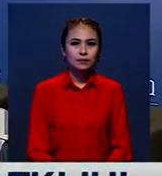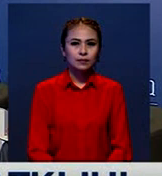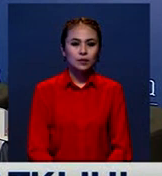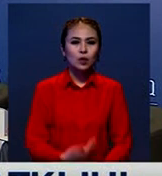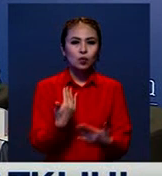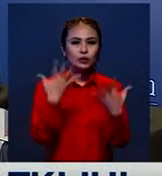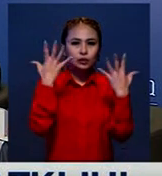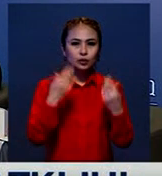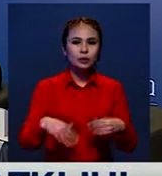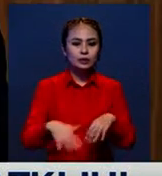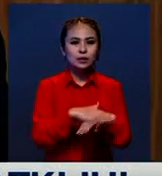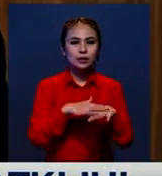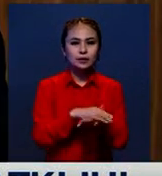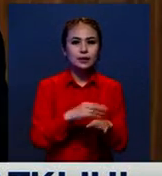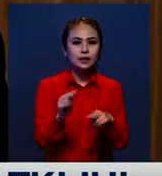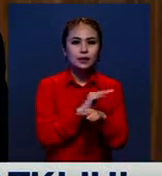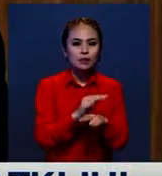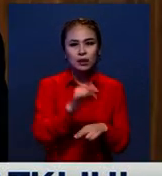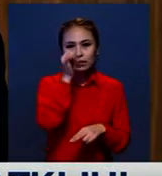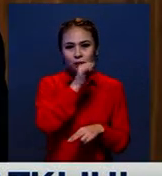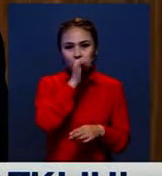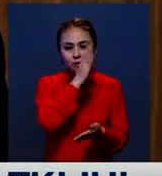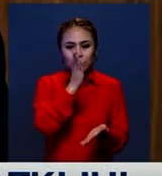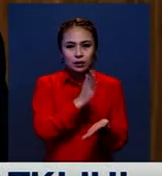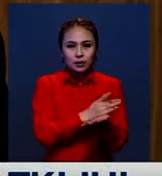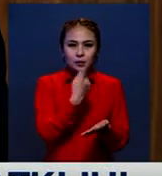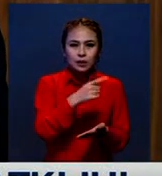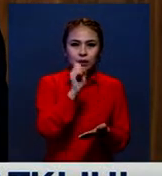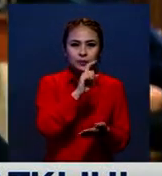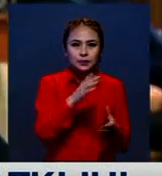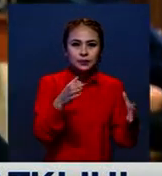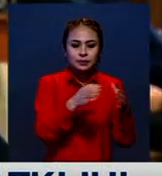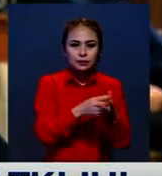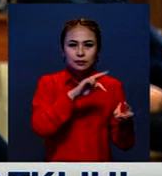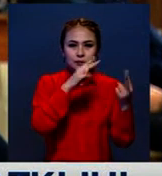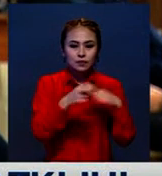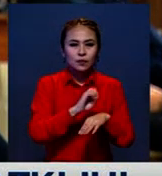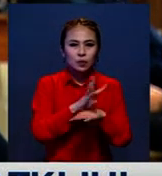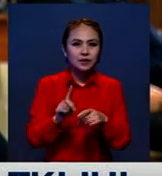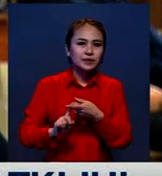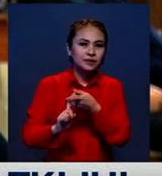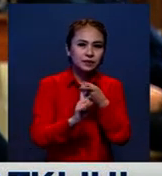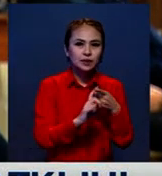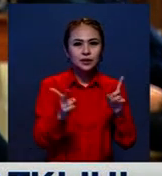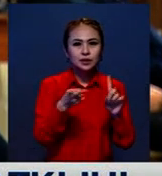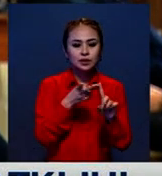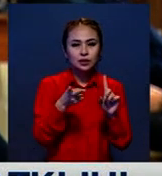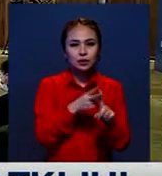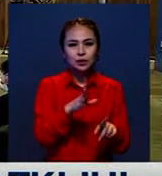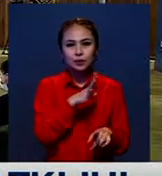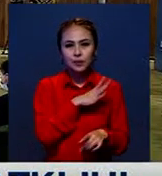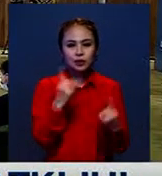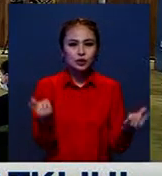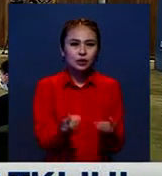Осы күні елде емі табылмаған екі індет бар. Бірі алты ұрлыққа ауыз салған коронавирус, екіншісі жең